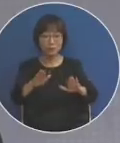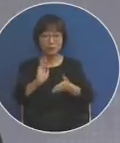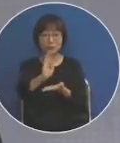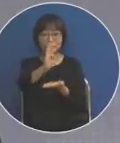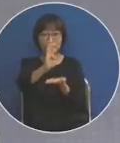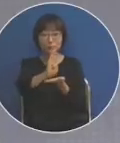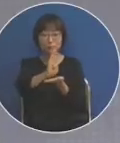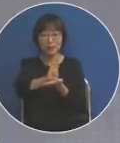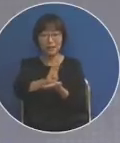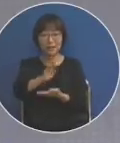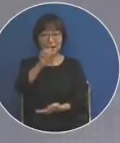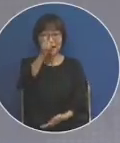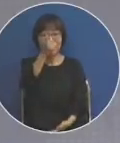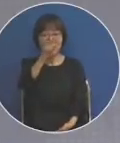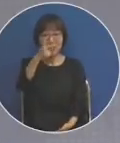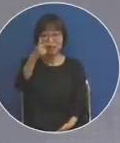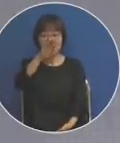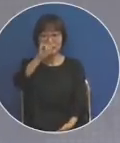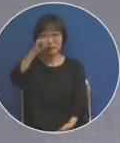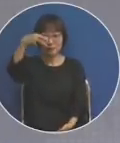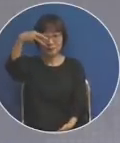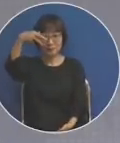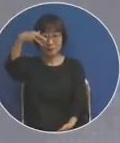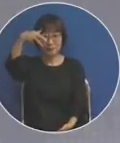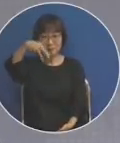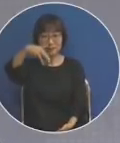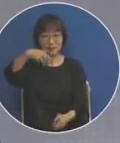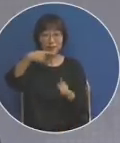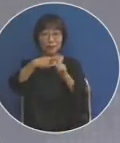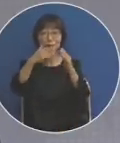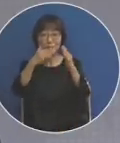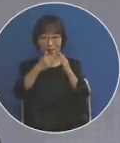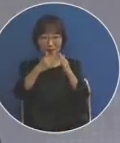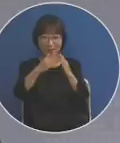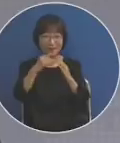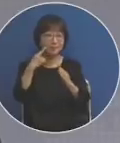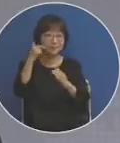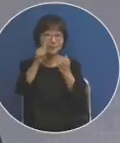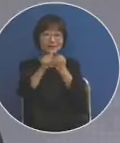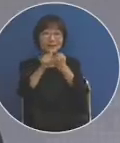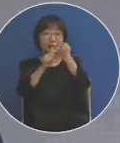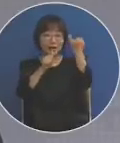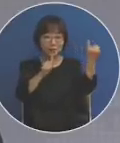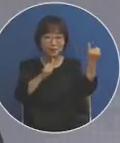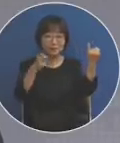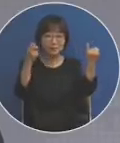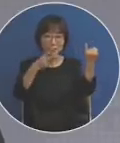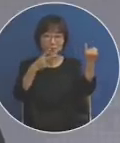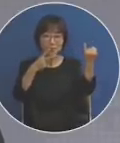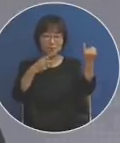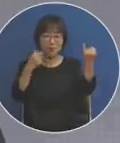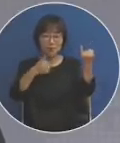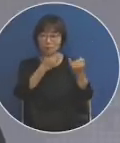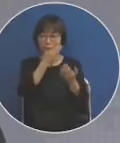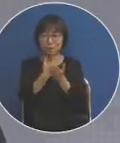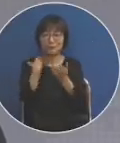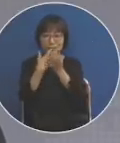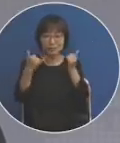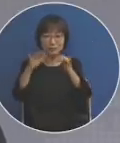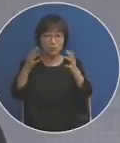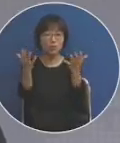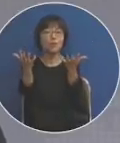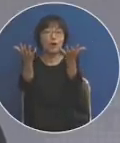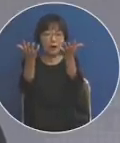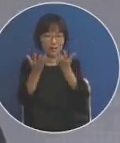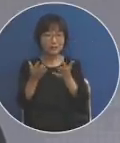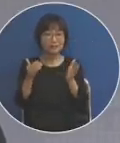우리 사모님과 한 60명 사명자가 와 있습니다. And we also have the pastor's wife as well as 60 other people from the Hanbi church